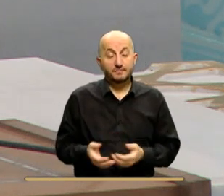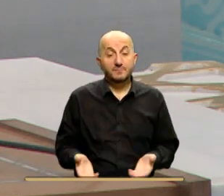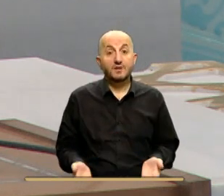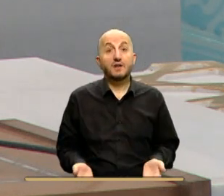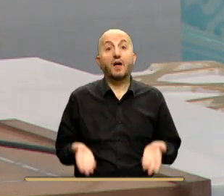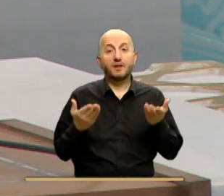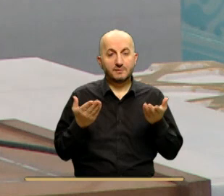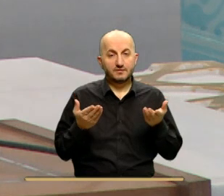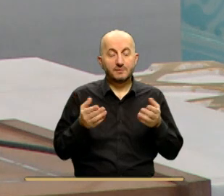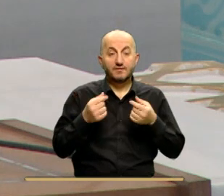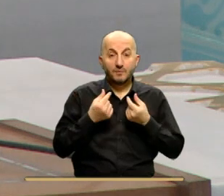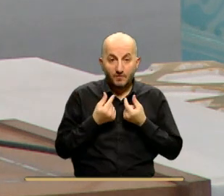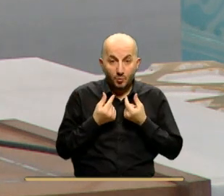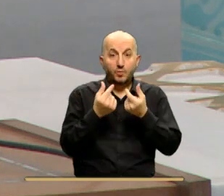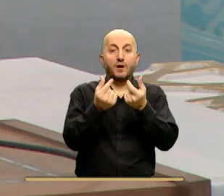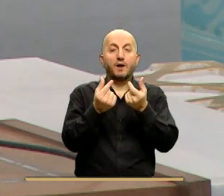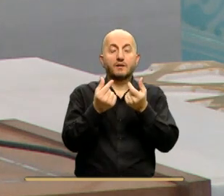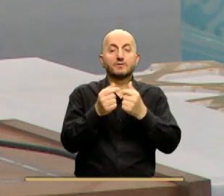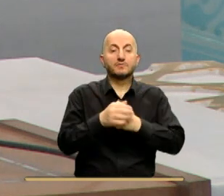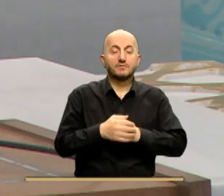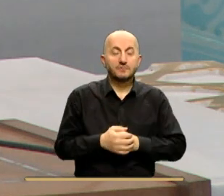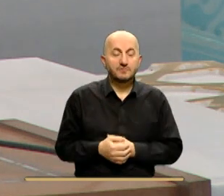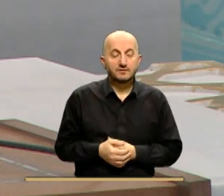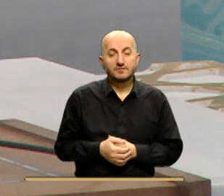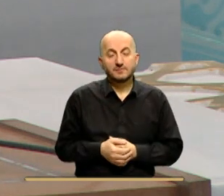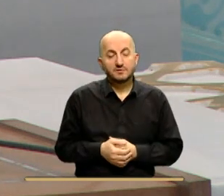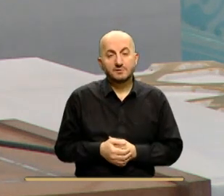kalk ve uyar. Gum feendir.